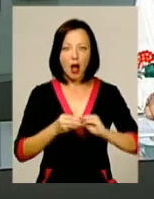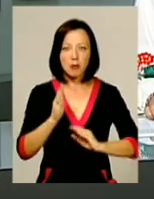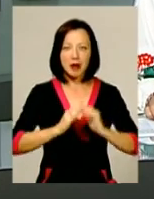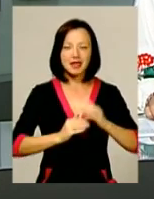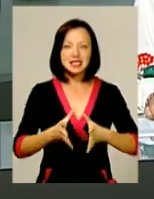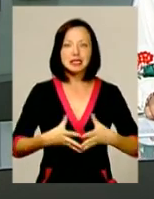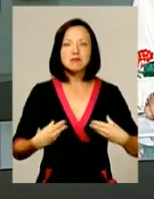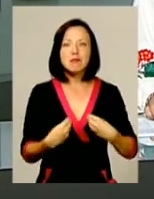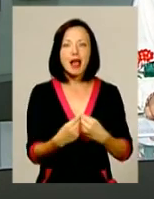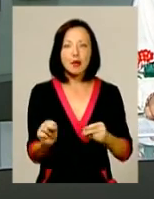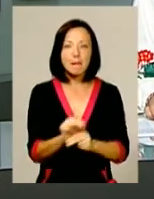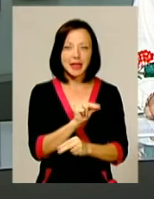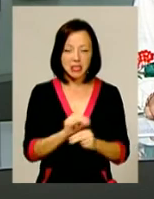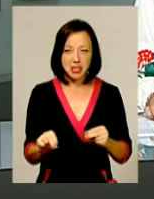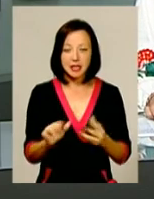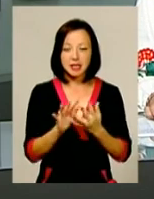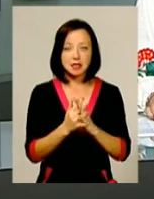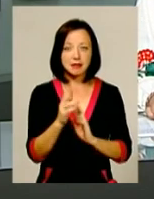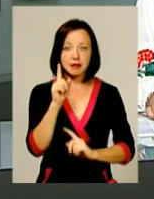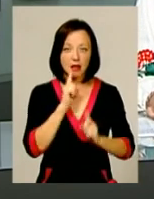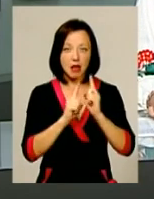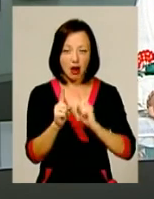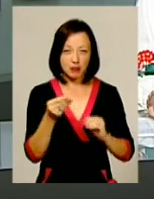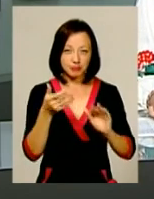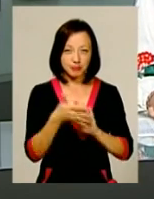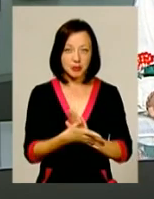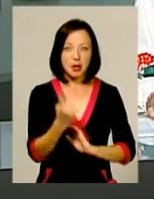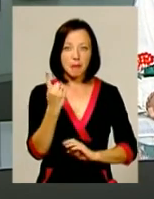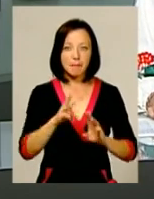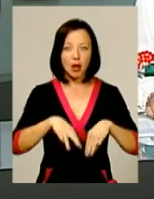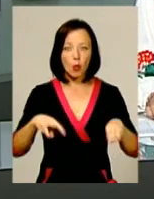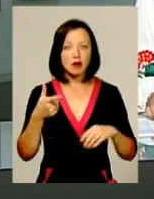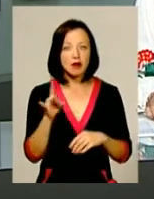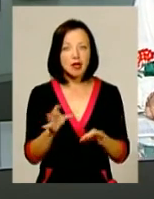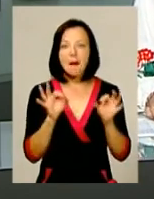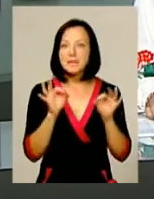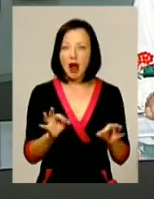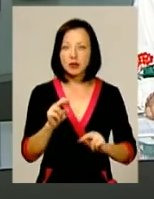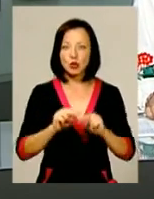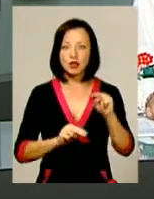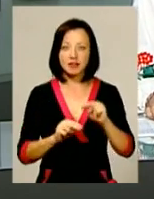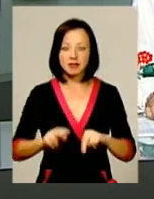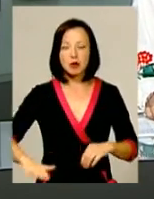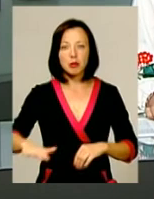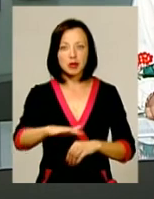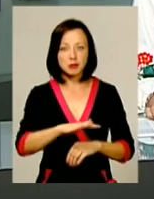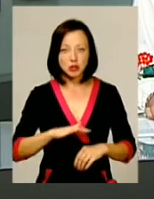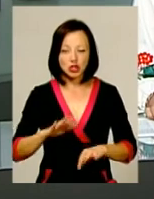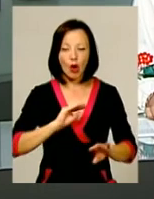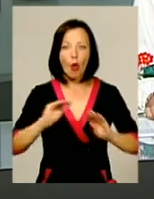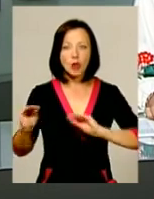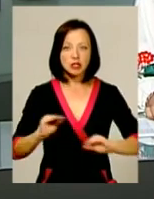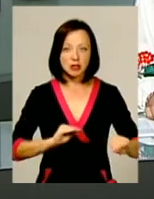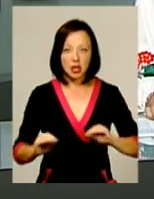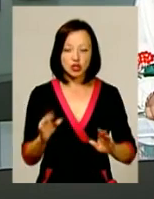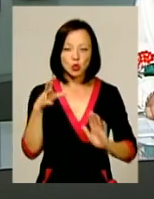сімейної медицини. Сільраді вона обійшлася у понад 1 мільйон гривень. Щоправда, до будівництва приміщення та його